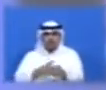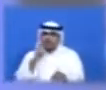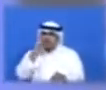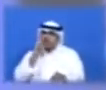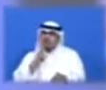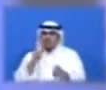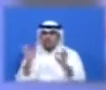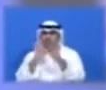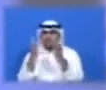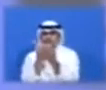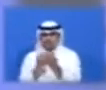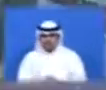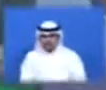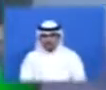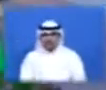لرعاية المجتمع.